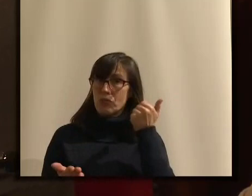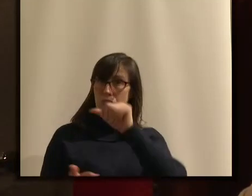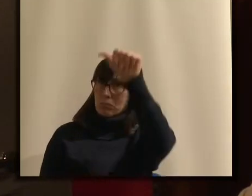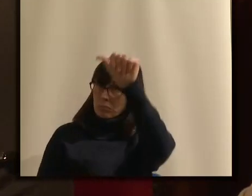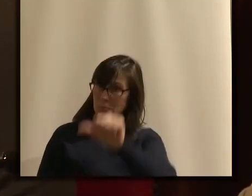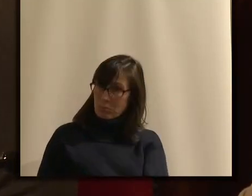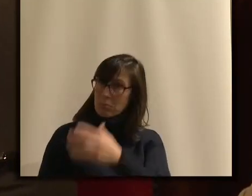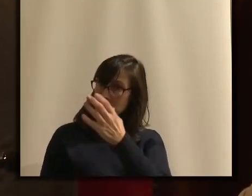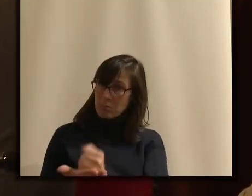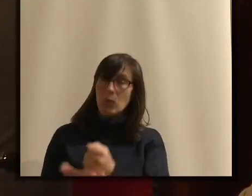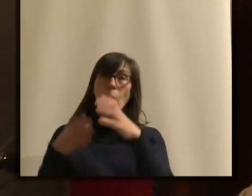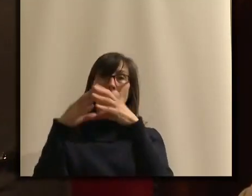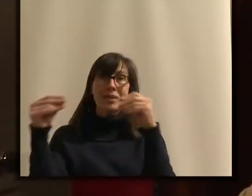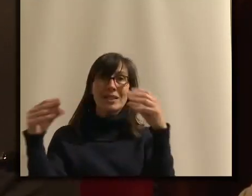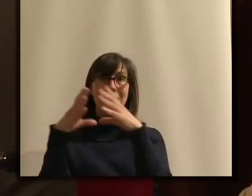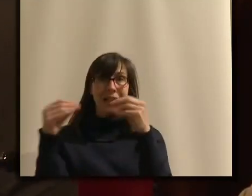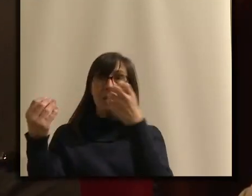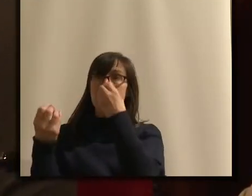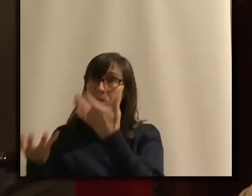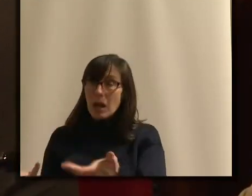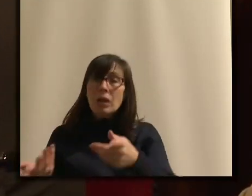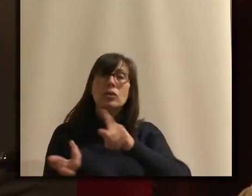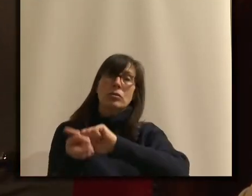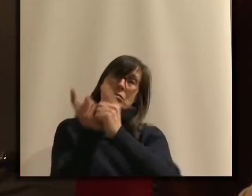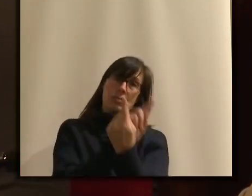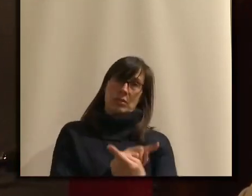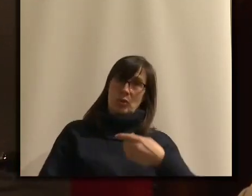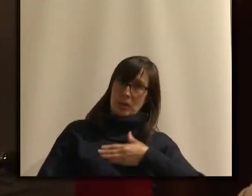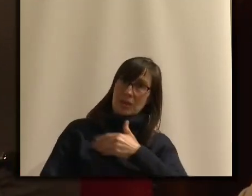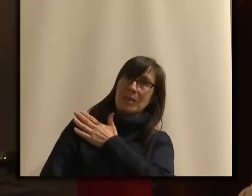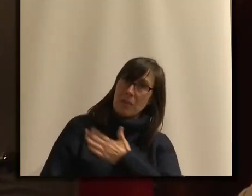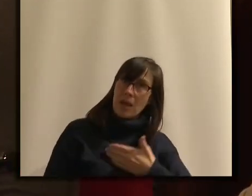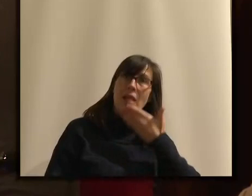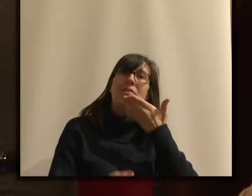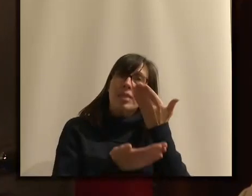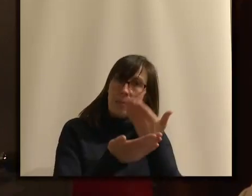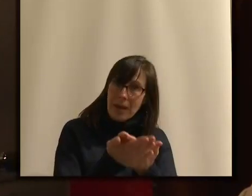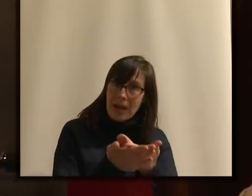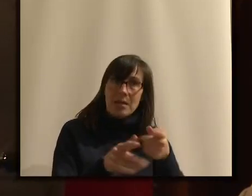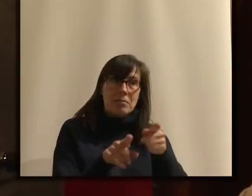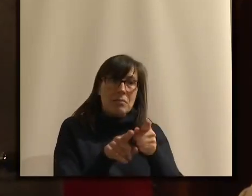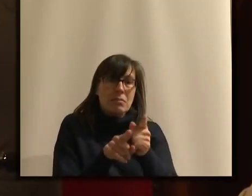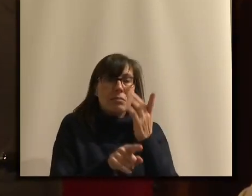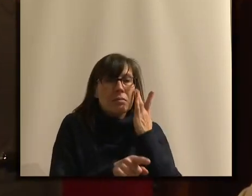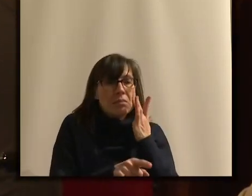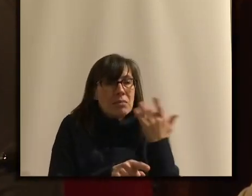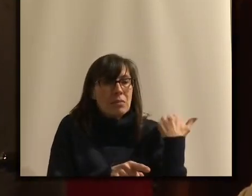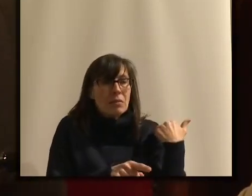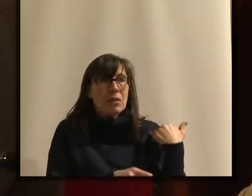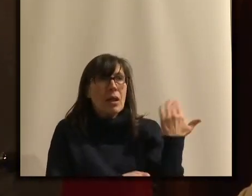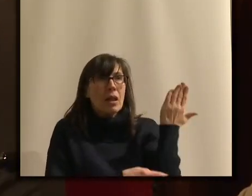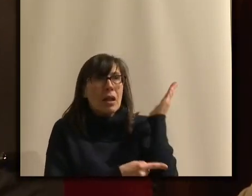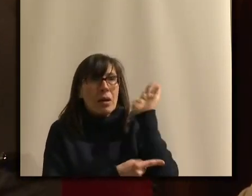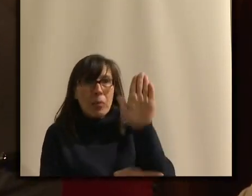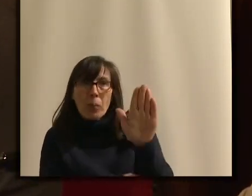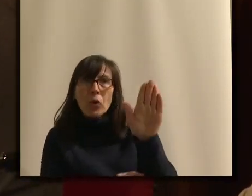tenir una ciutat universitària. Doncs nosaltres, per aquest mateix punt, també ens sentim que no va ser valorada de la millor manera a